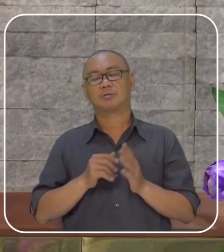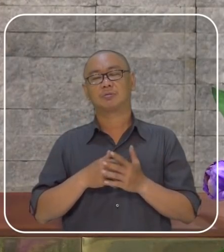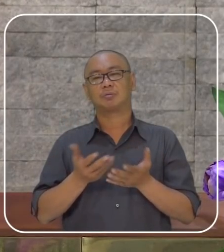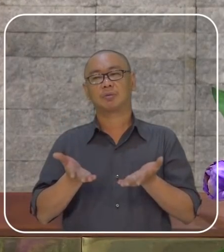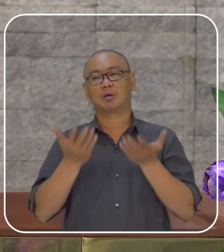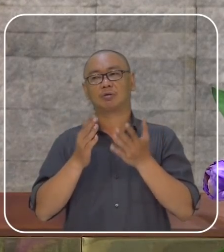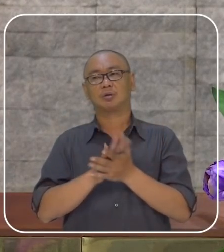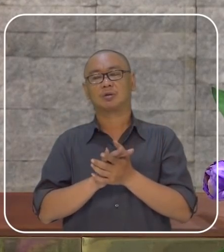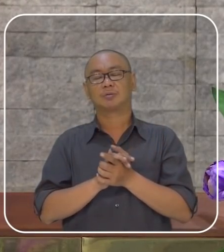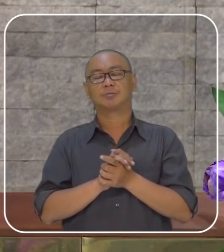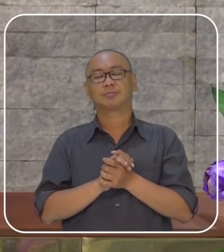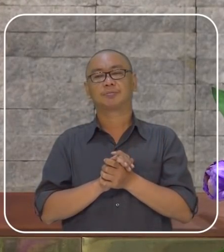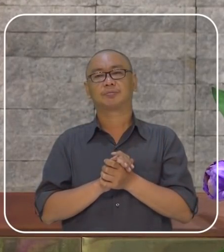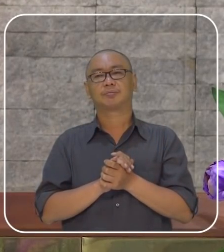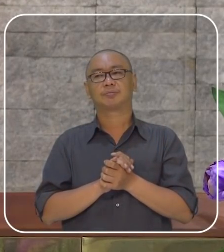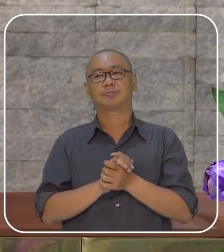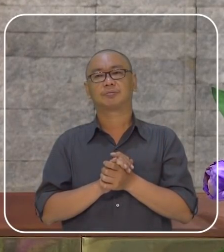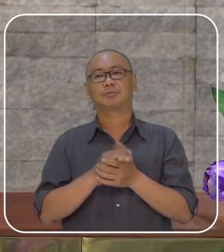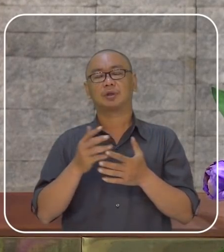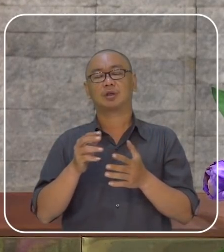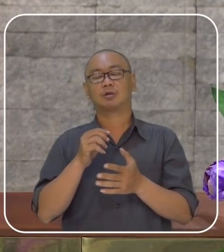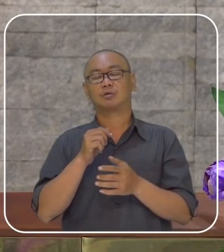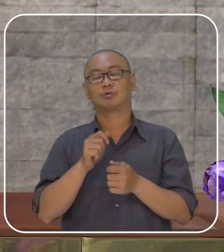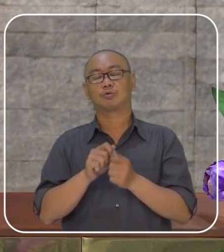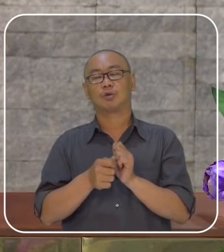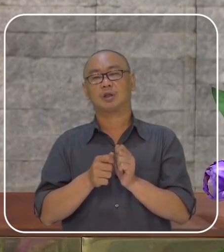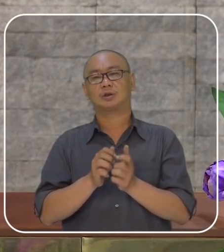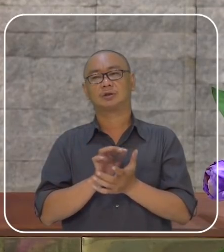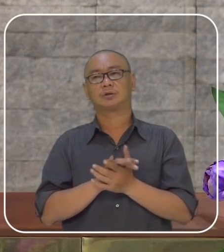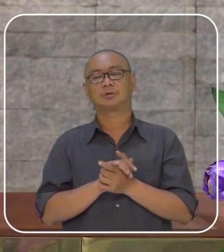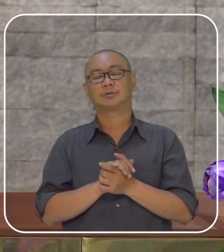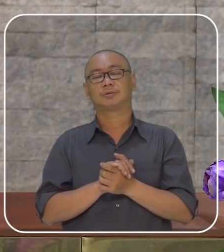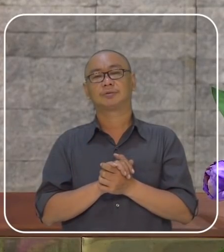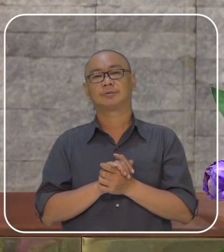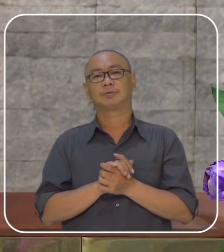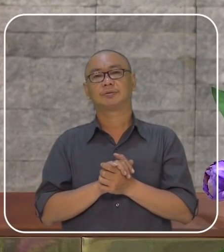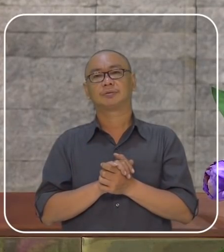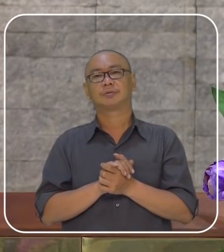akan spiritualitas jemaat dan tugas daripada